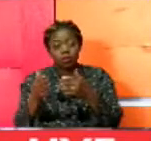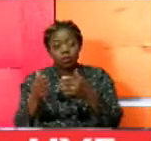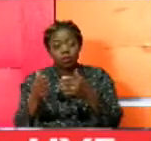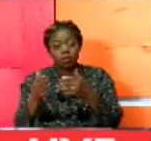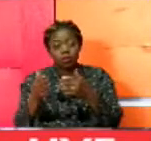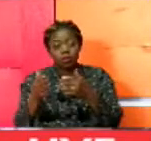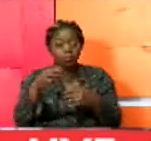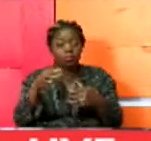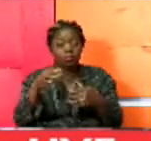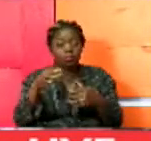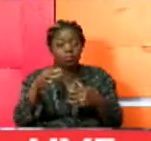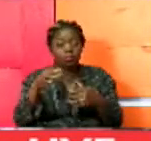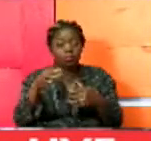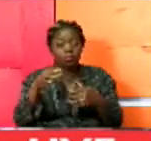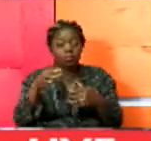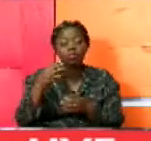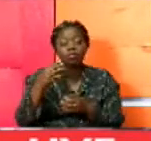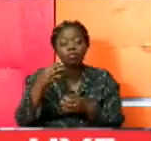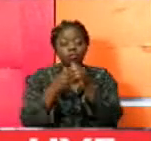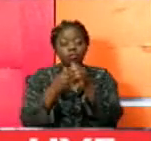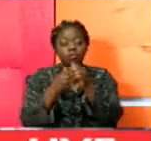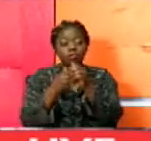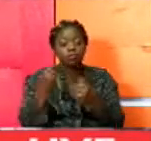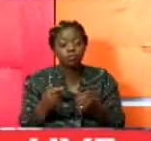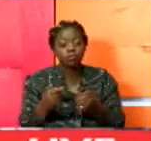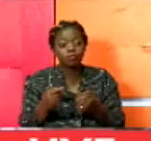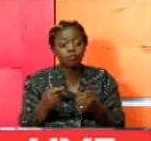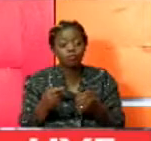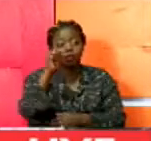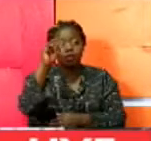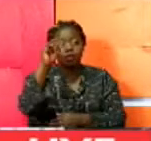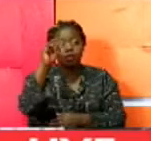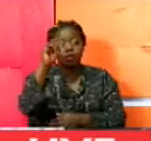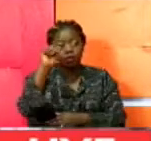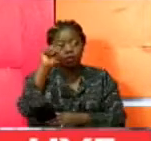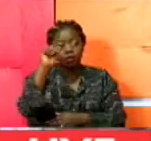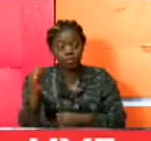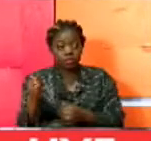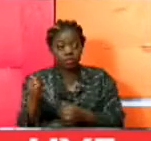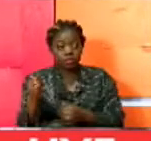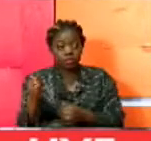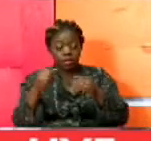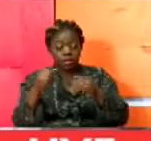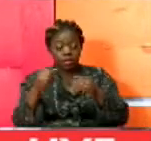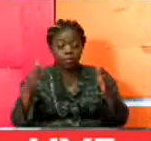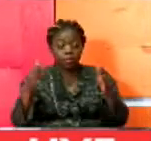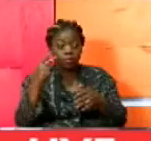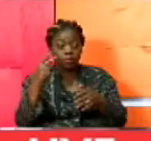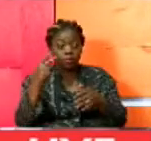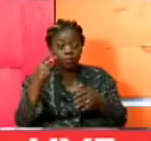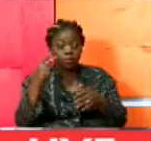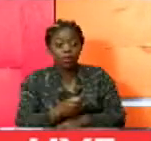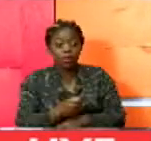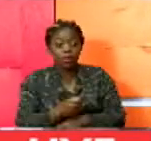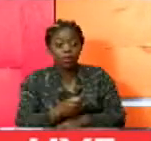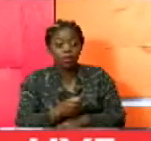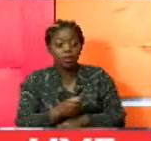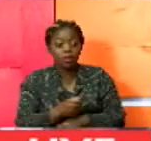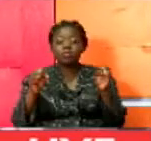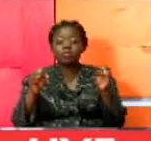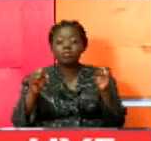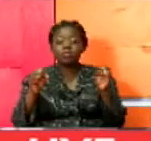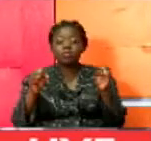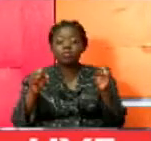baabwe abakulemberwa oweekitiibwa Hajji Amis Kakomo gw'agamba nti yakola kinene okulaba nga nnyaabwe tajula mu kintu